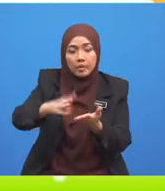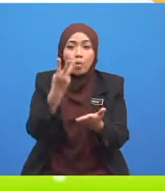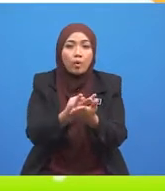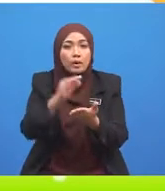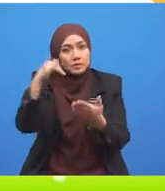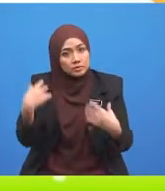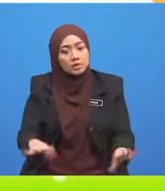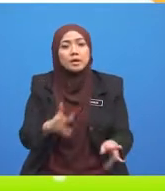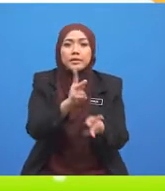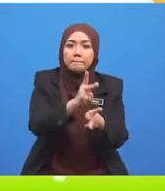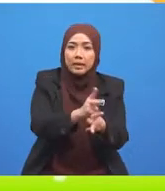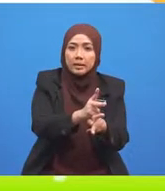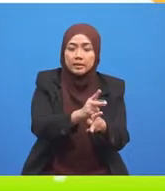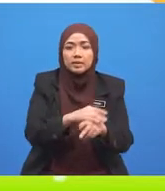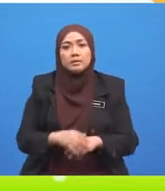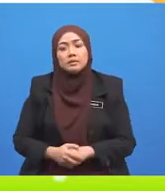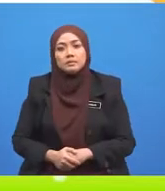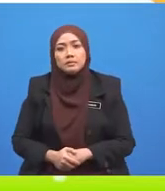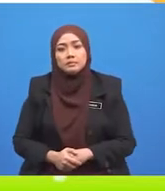yang disimpan.